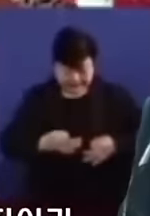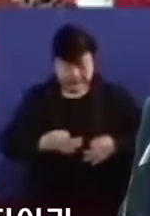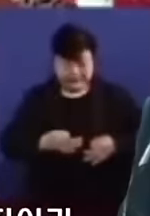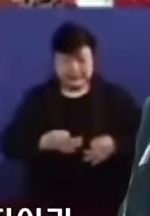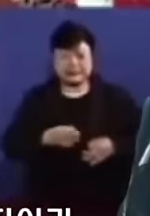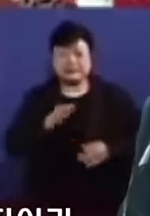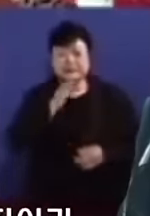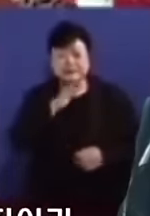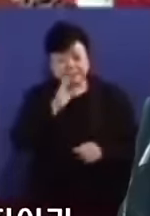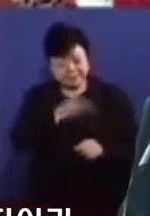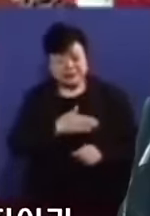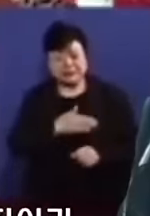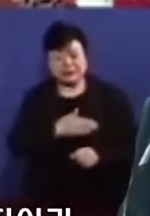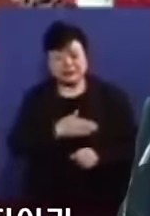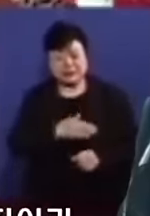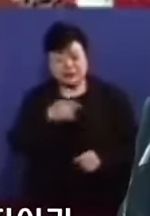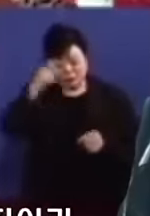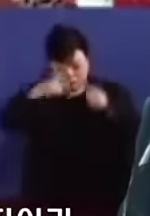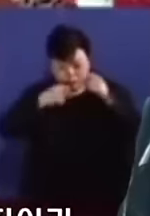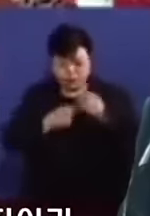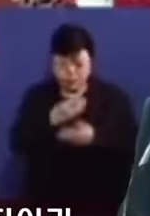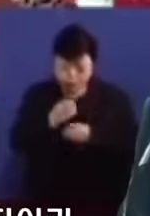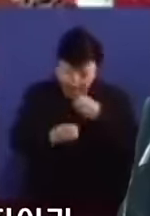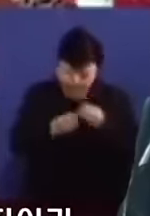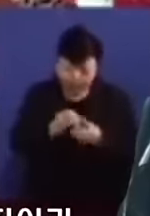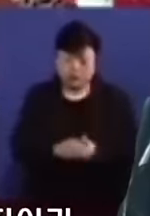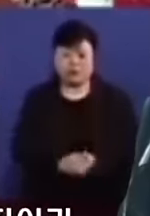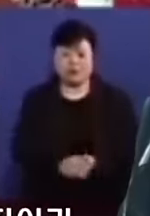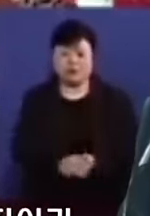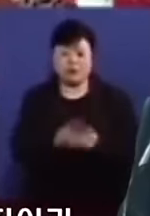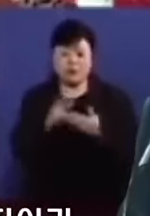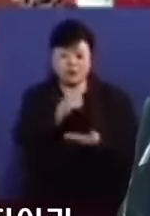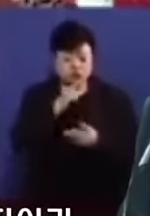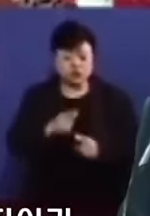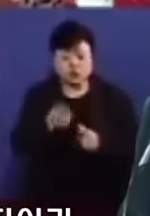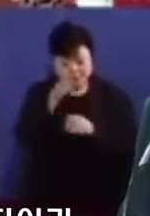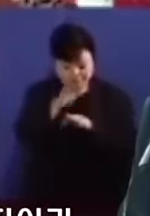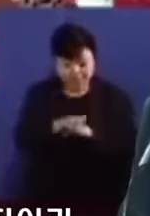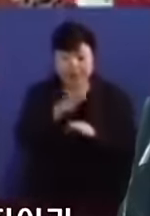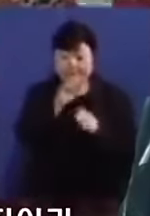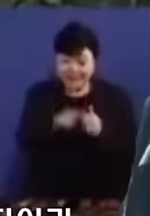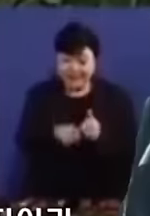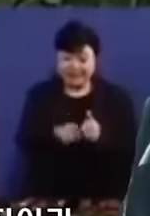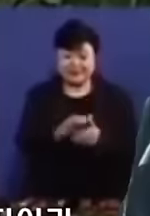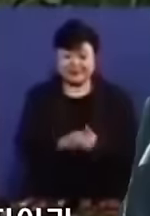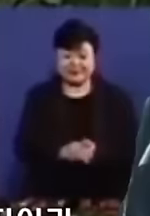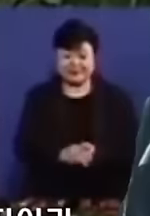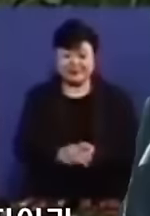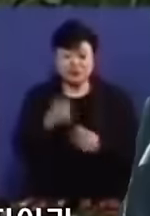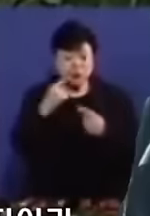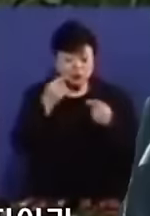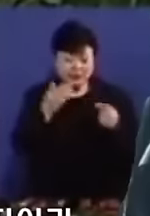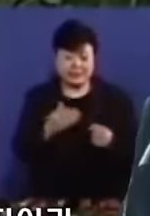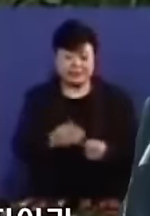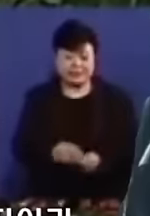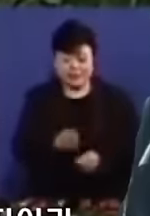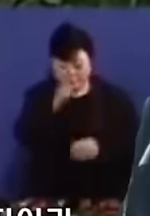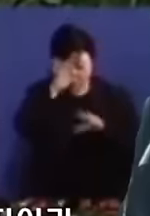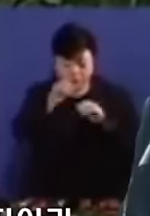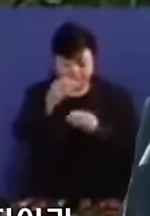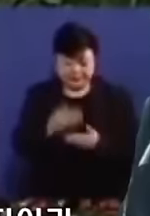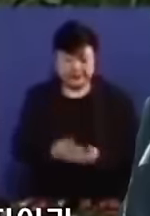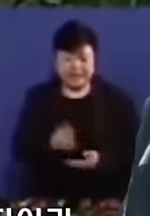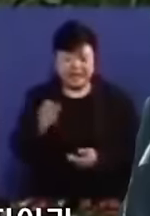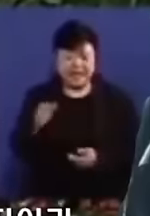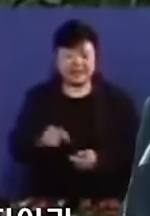제멋대로 살았는지 깨닫고 눈물로 회개했습니다. 그리고 얼마 후 주일 예배 때 제가 신유 시간에